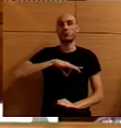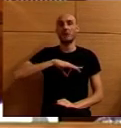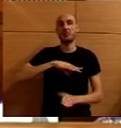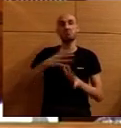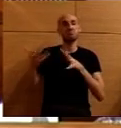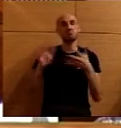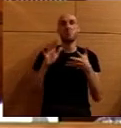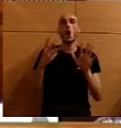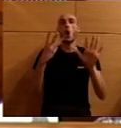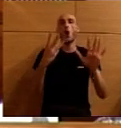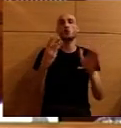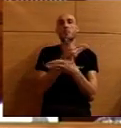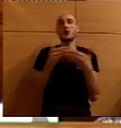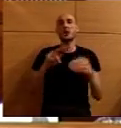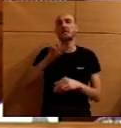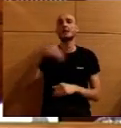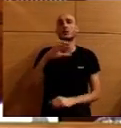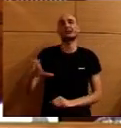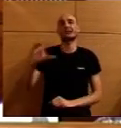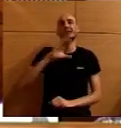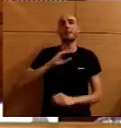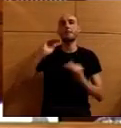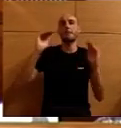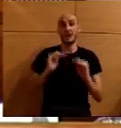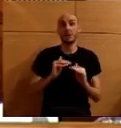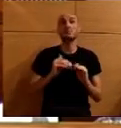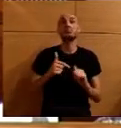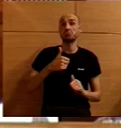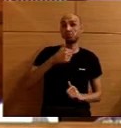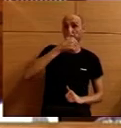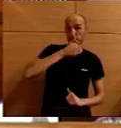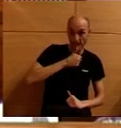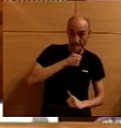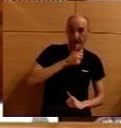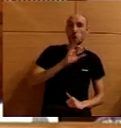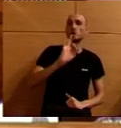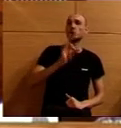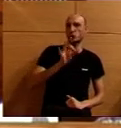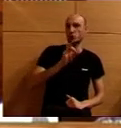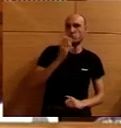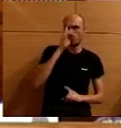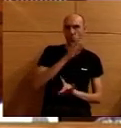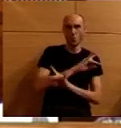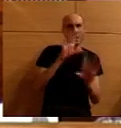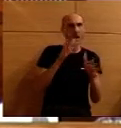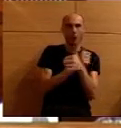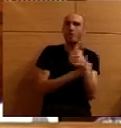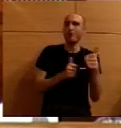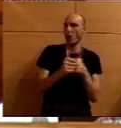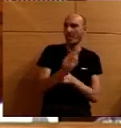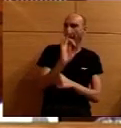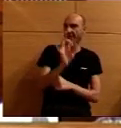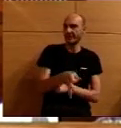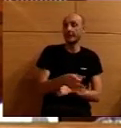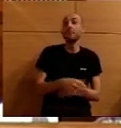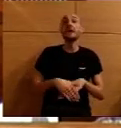d'euros. Ho pot suportar l'administració? Evidentment que podríem suportar. És una qüestió de prioritats, estrictament de prioritats. Però